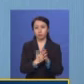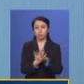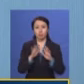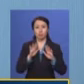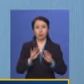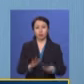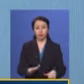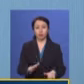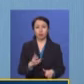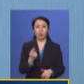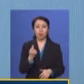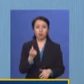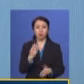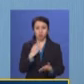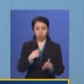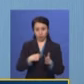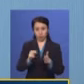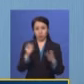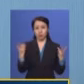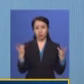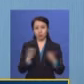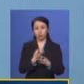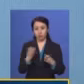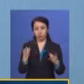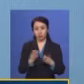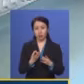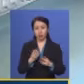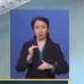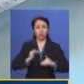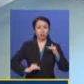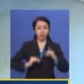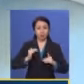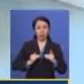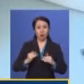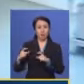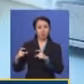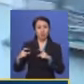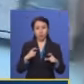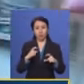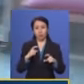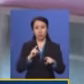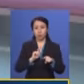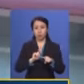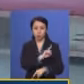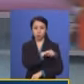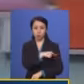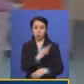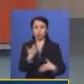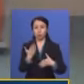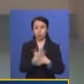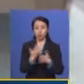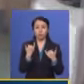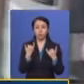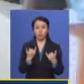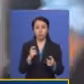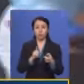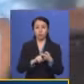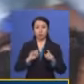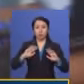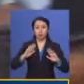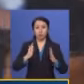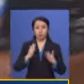местности. В достаточном количестве приобретены необходимые приспособления и машины скорой помощи. Сейчас эпидемиологическая ситуация в